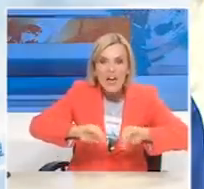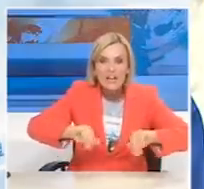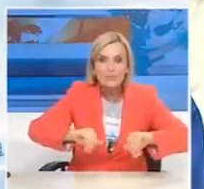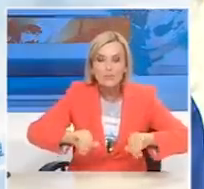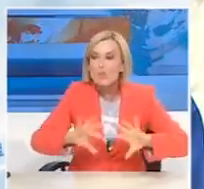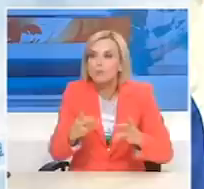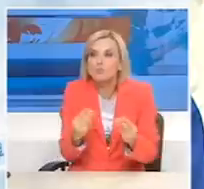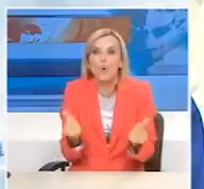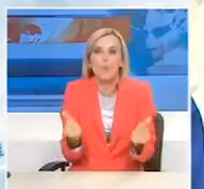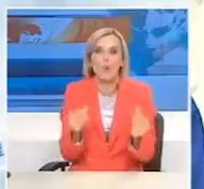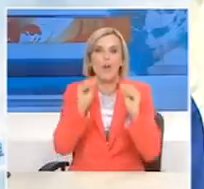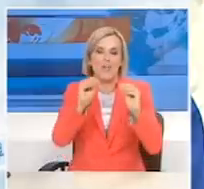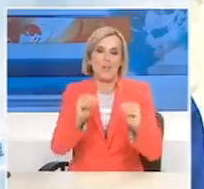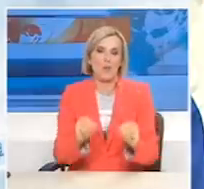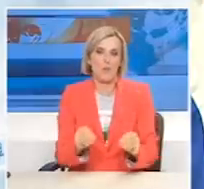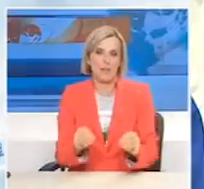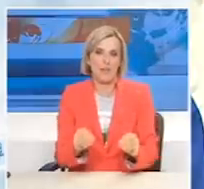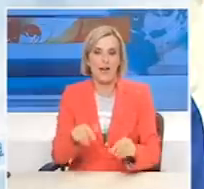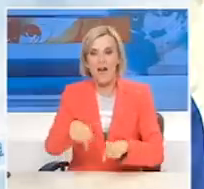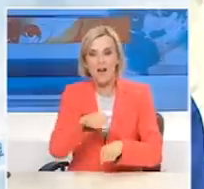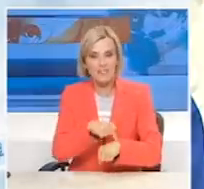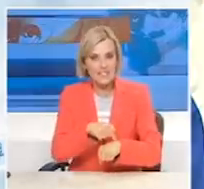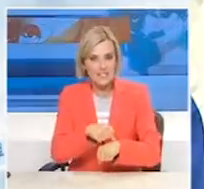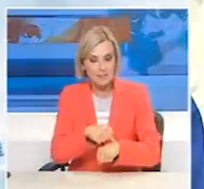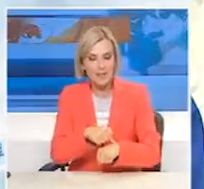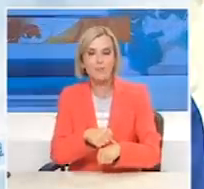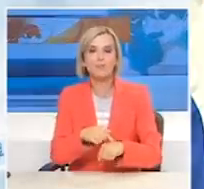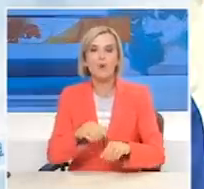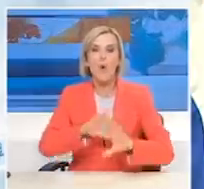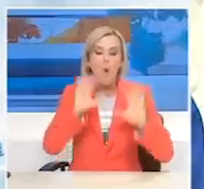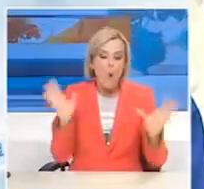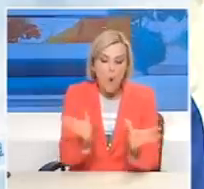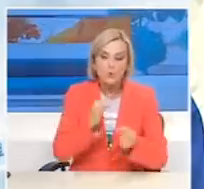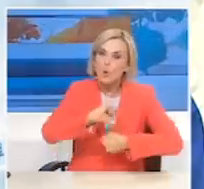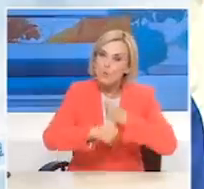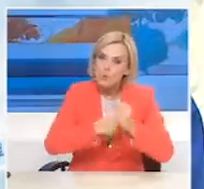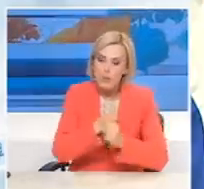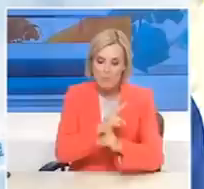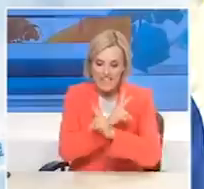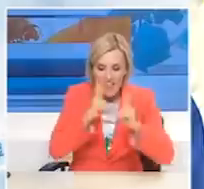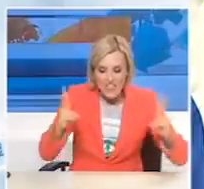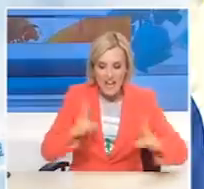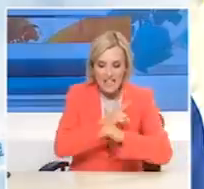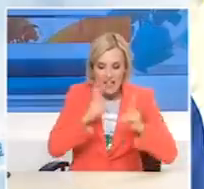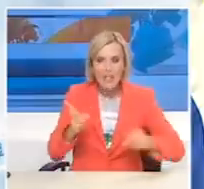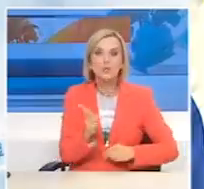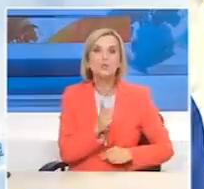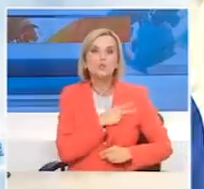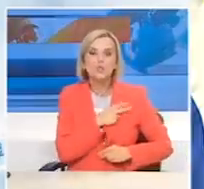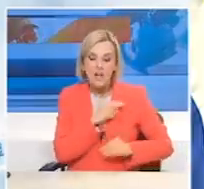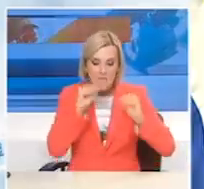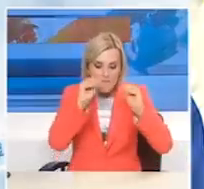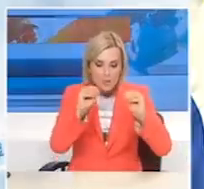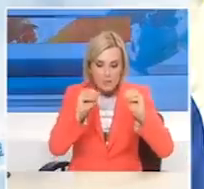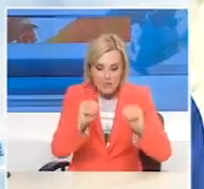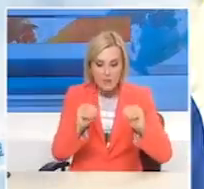όταν θες να δώσεις δεδομένα σε μια επιστημονική ομάδα, θες αυτά τα δεδομένα να είναι πιο καθαρά και σωστά είναι.